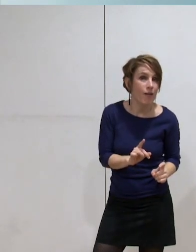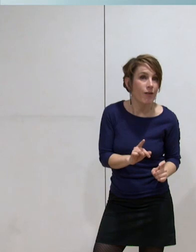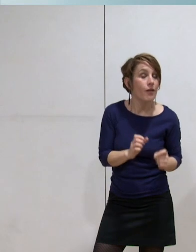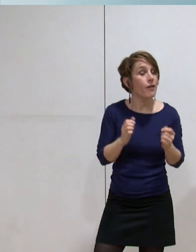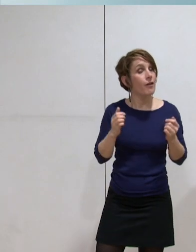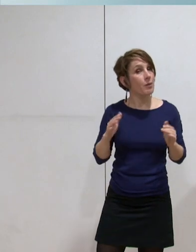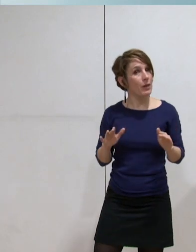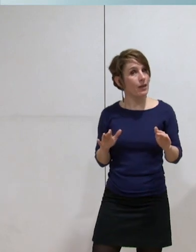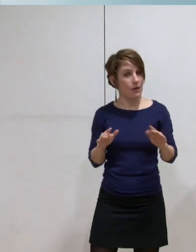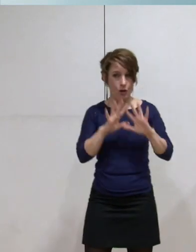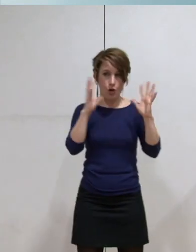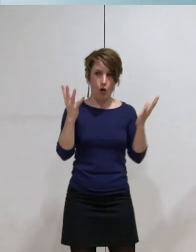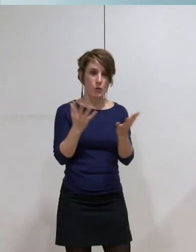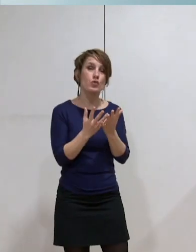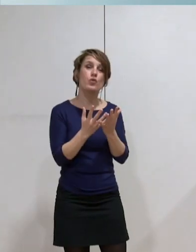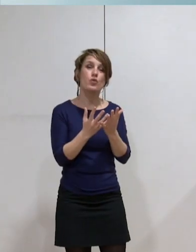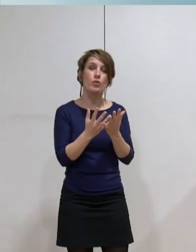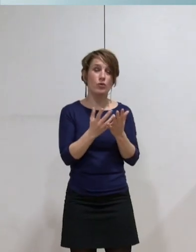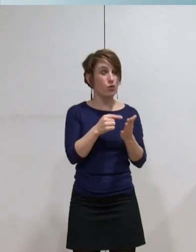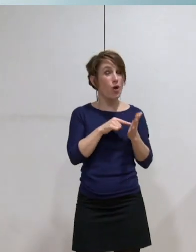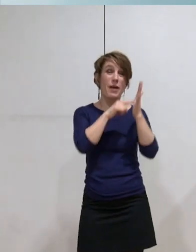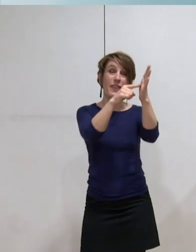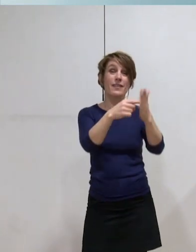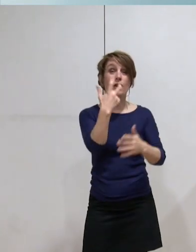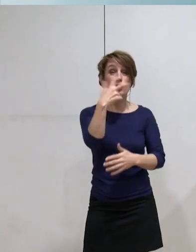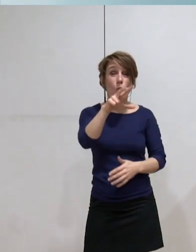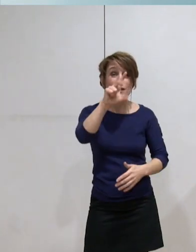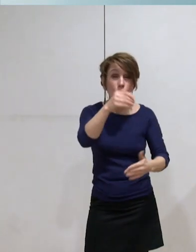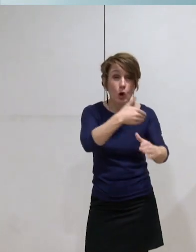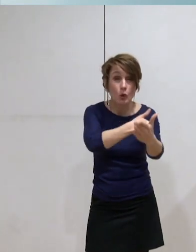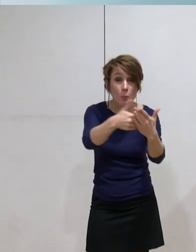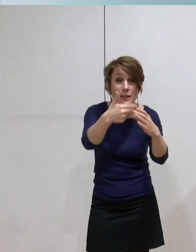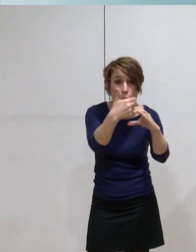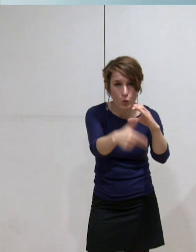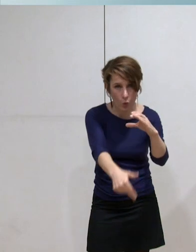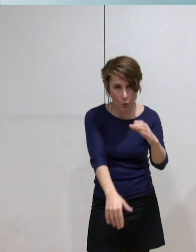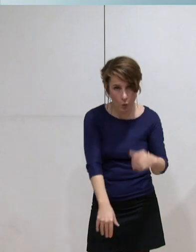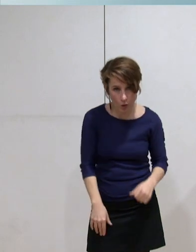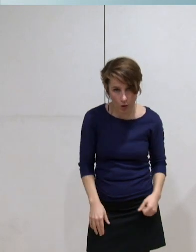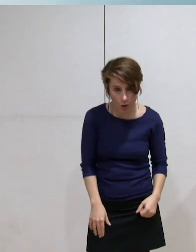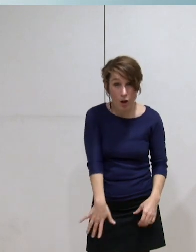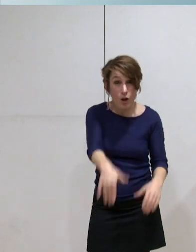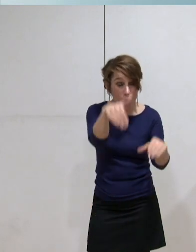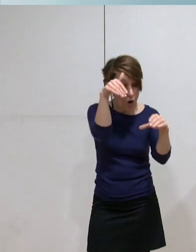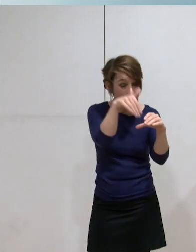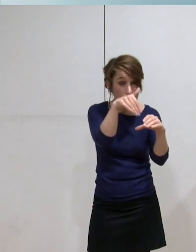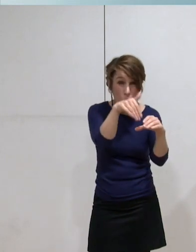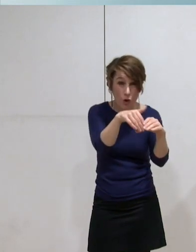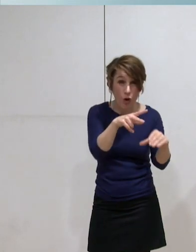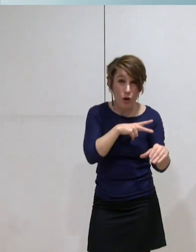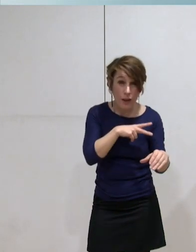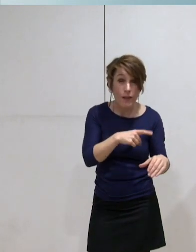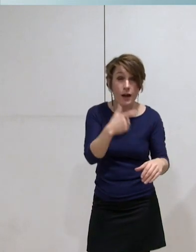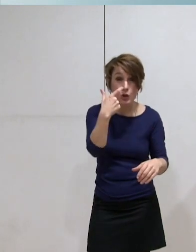stock de dette c'est 330 millions il y en a plus de 250